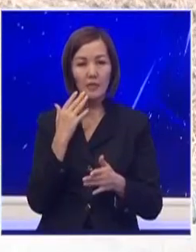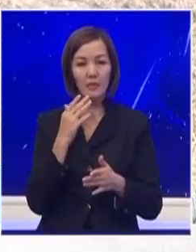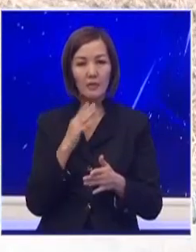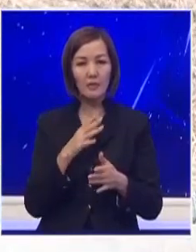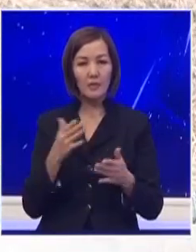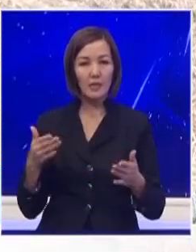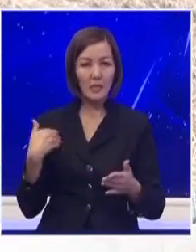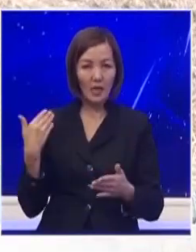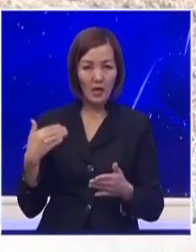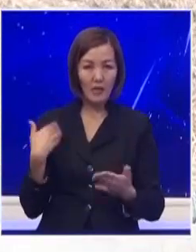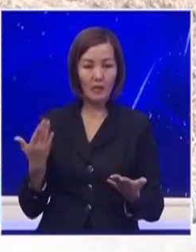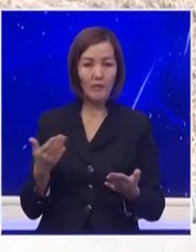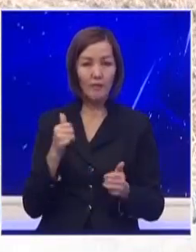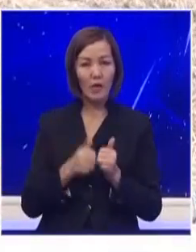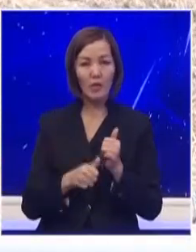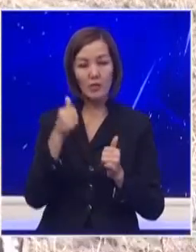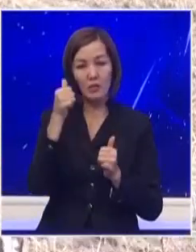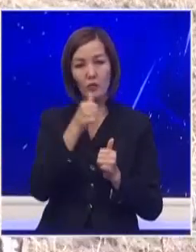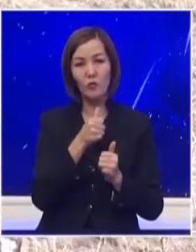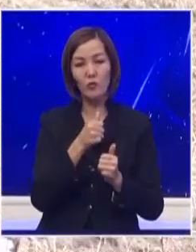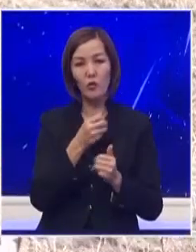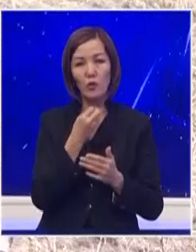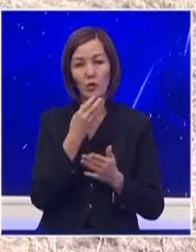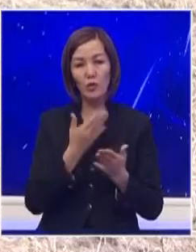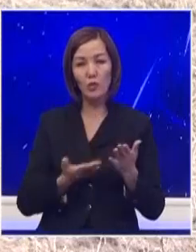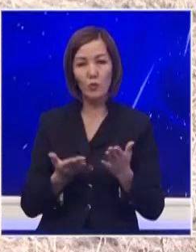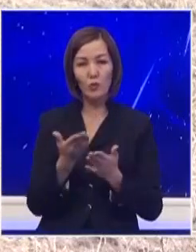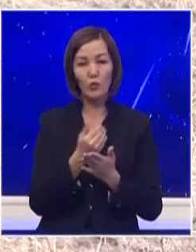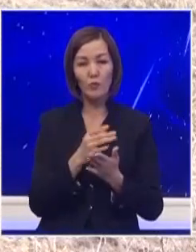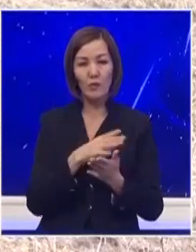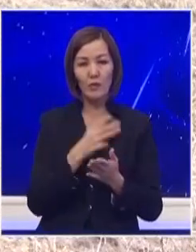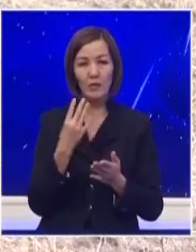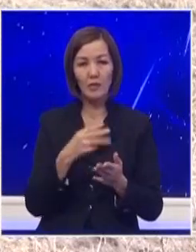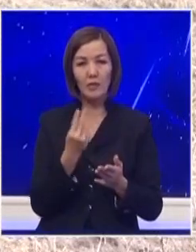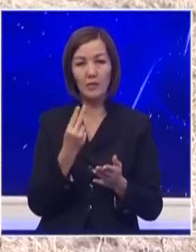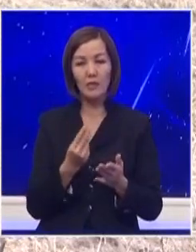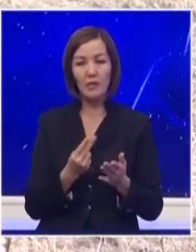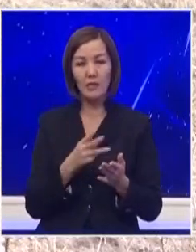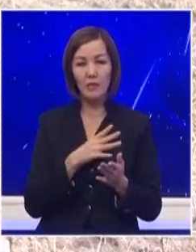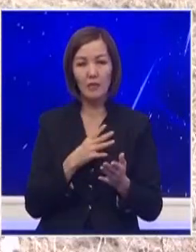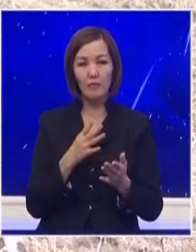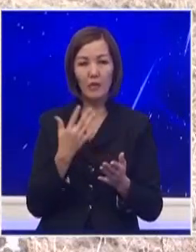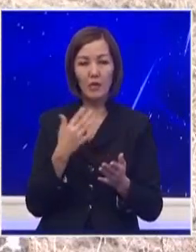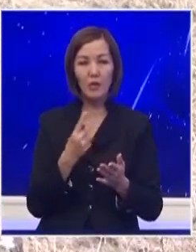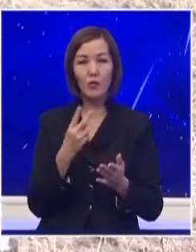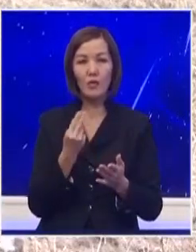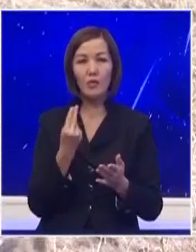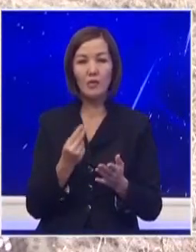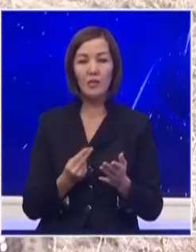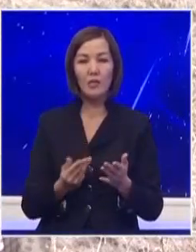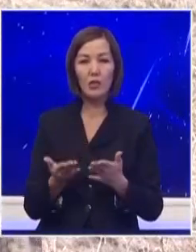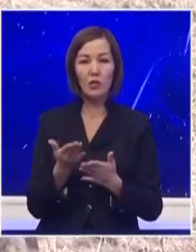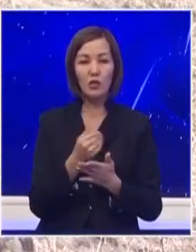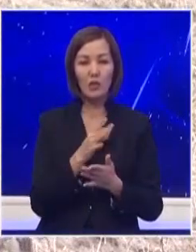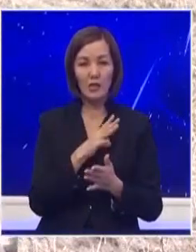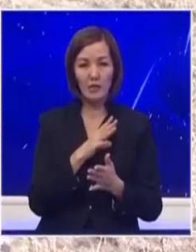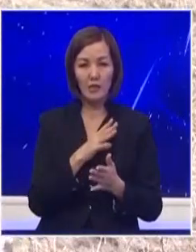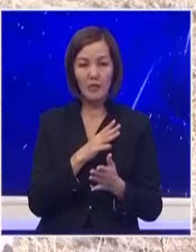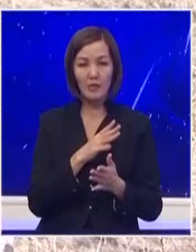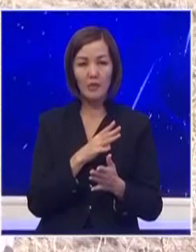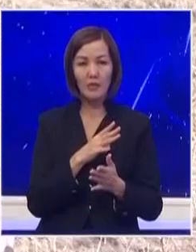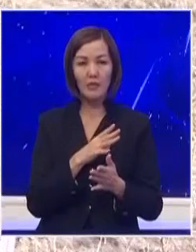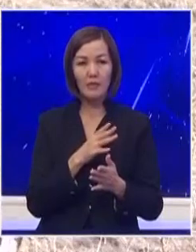Алмат Хамид, Бекжан Кенжебай, Жетісу телеарнасы, Алматы. Балқаш ауданында күріш жинау науқаны аяқталып қалды.